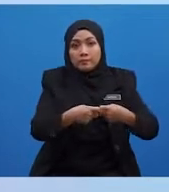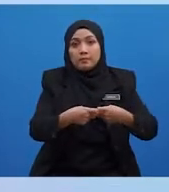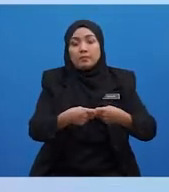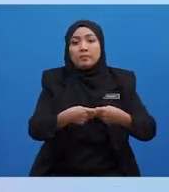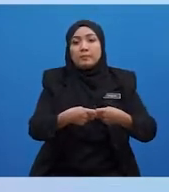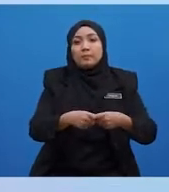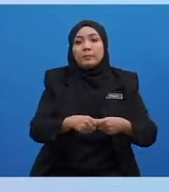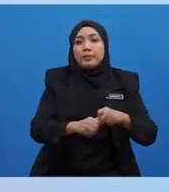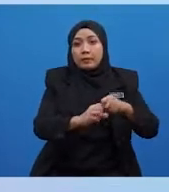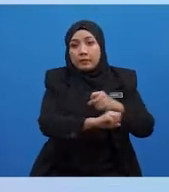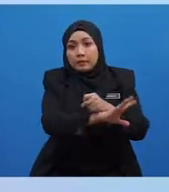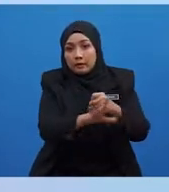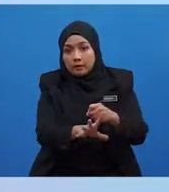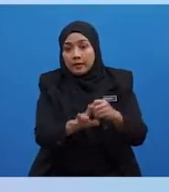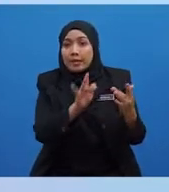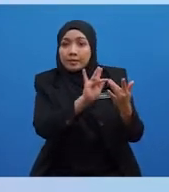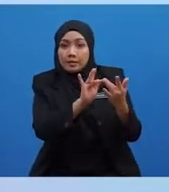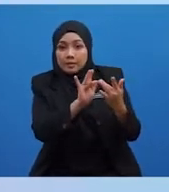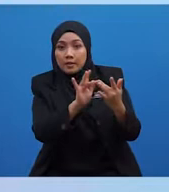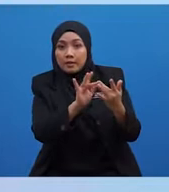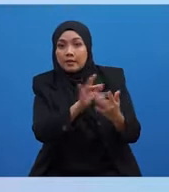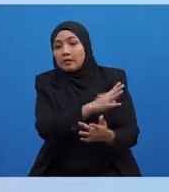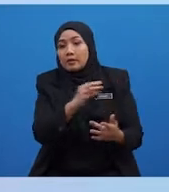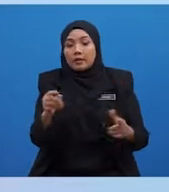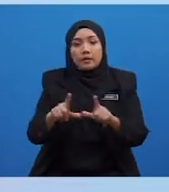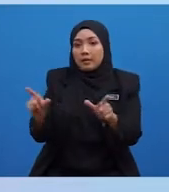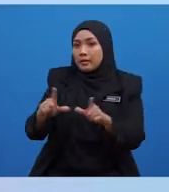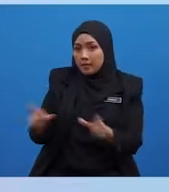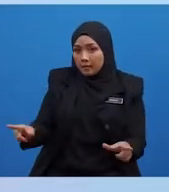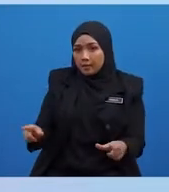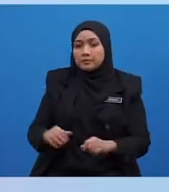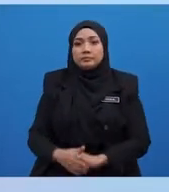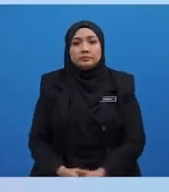iklan, billboard, internet dan lain-lain lagi.